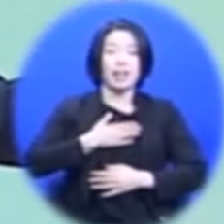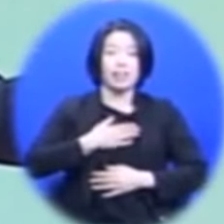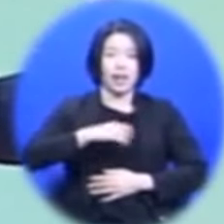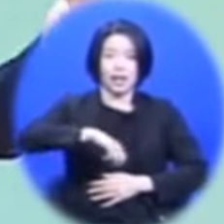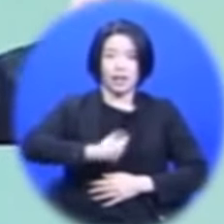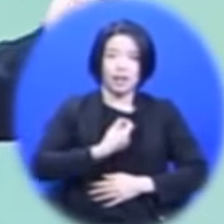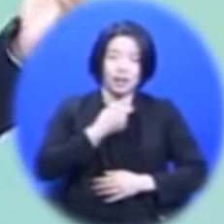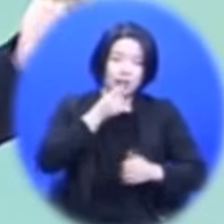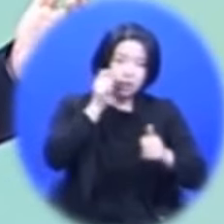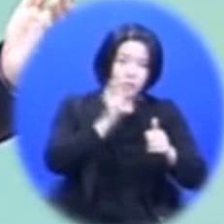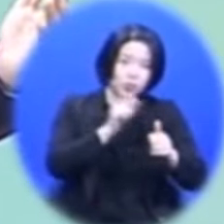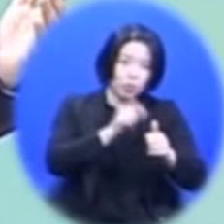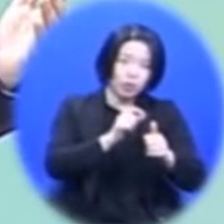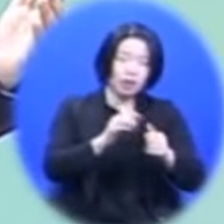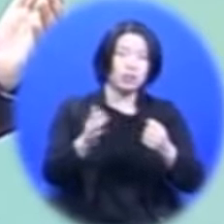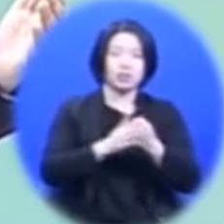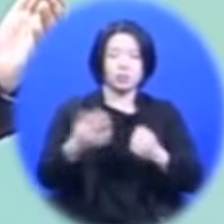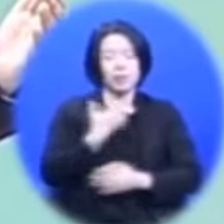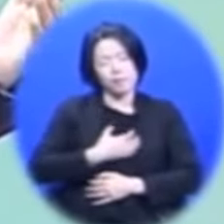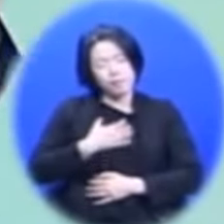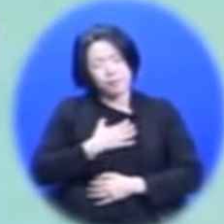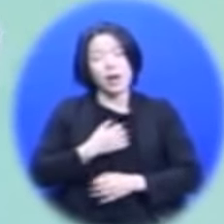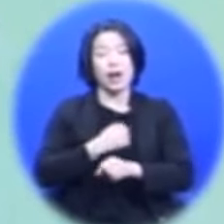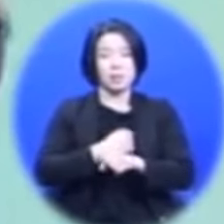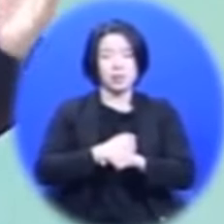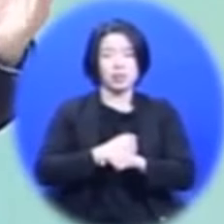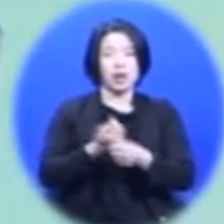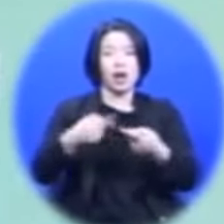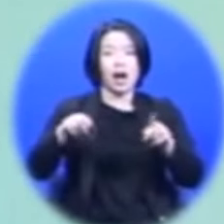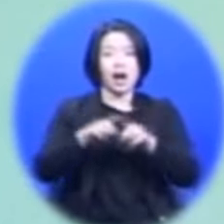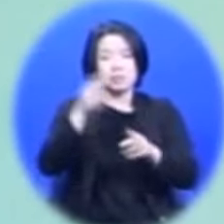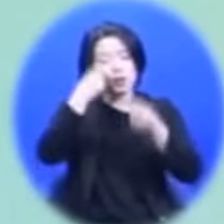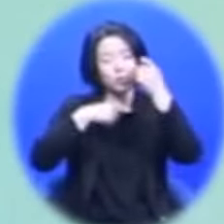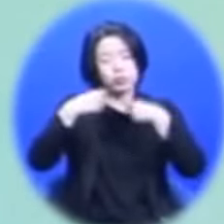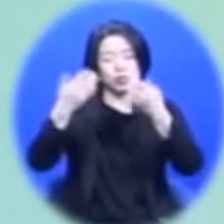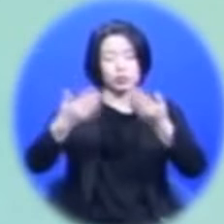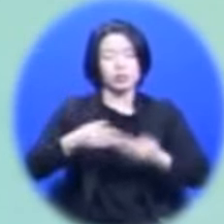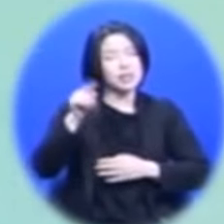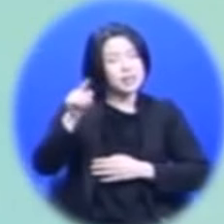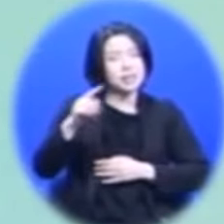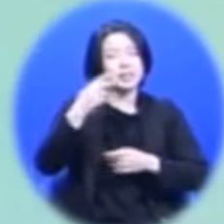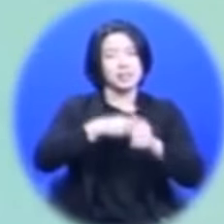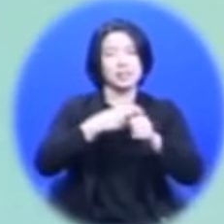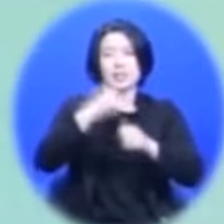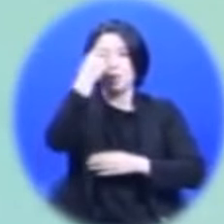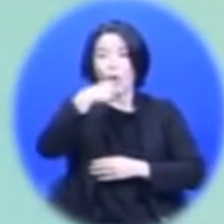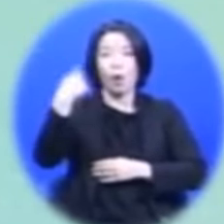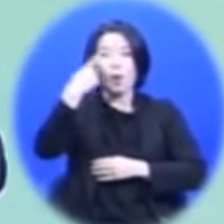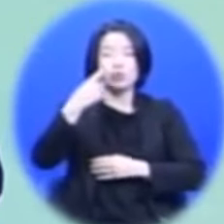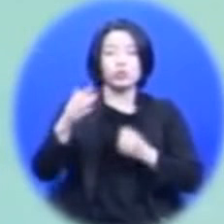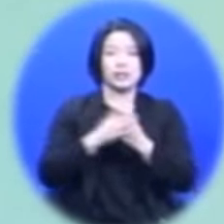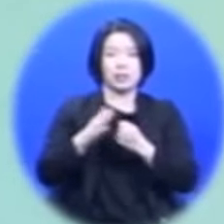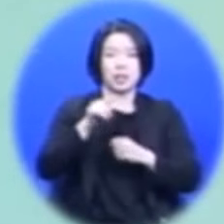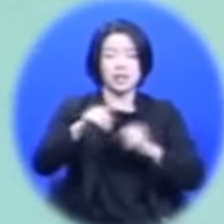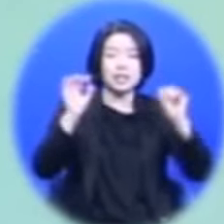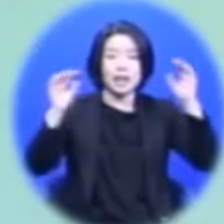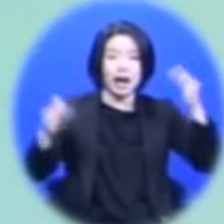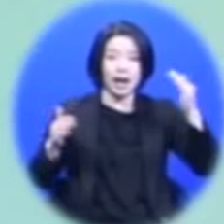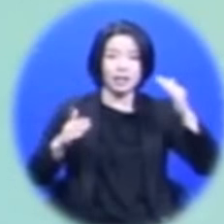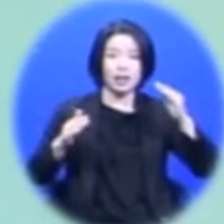것 때문에 너무너무 괴로워하면서 그렇게 우시는 그 선생님의 얼굴 때문에 이 아이가